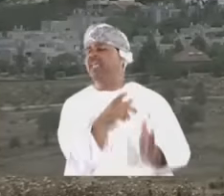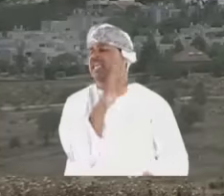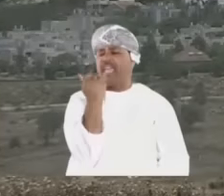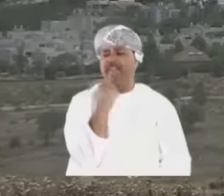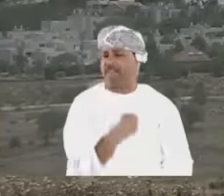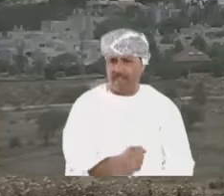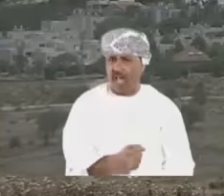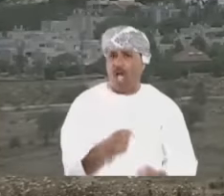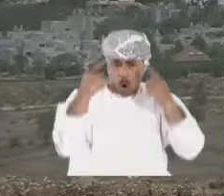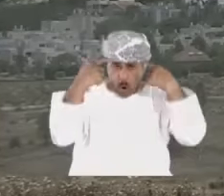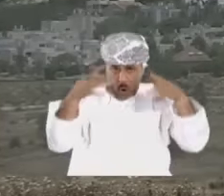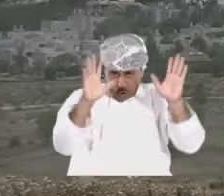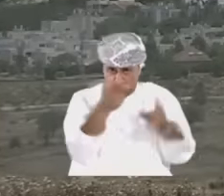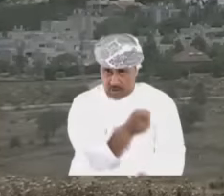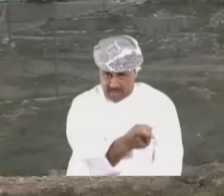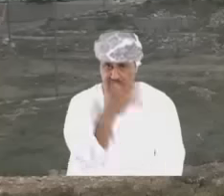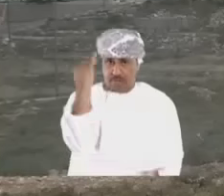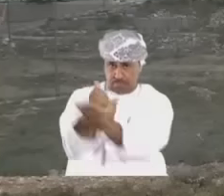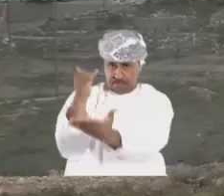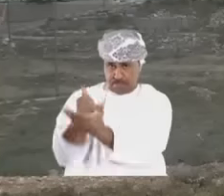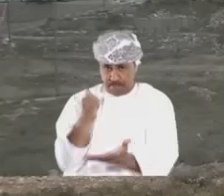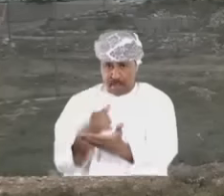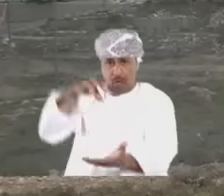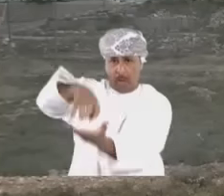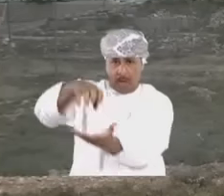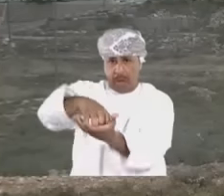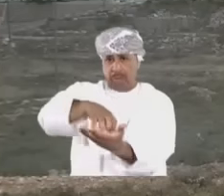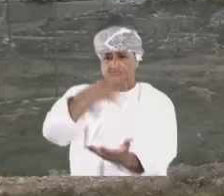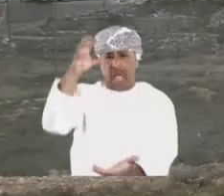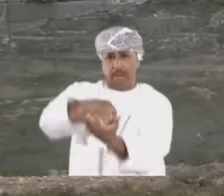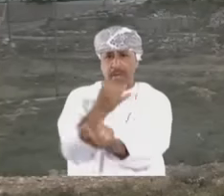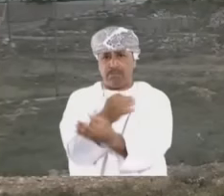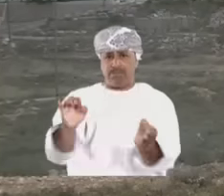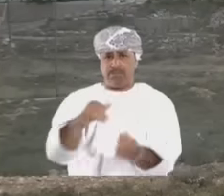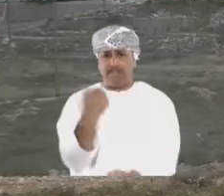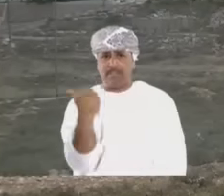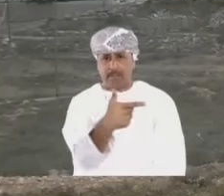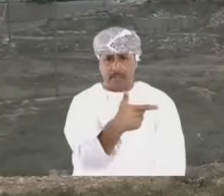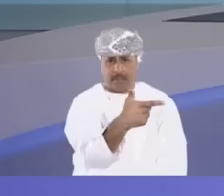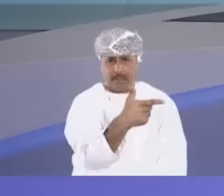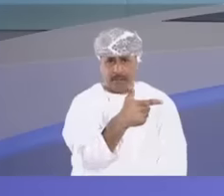قبل إسرائيل وترسيخ سيطرتها على الضفة الغربية.